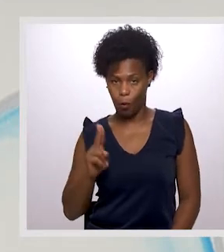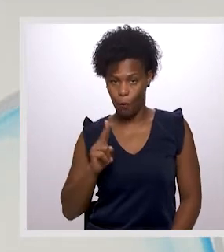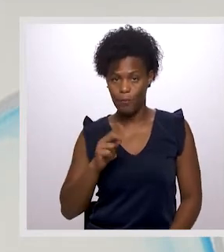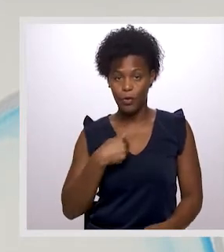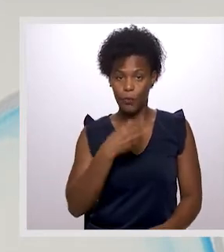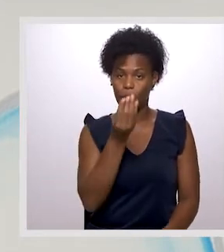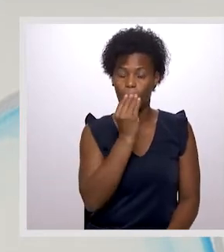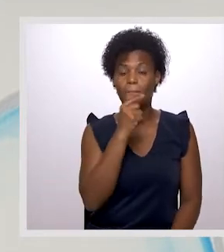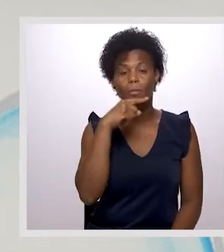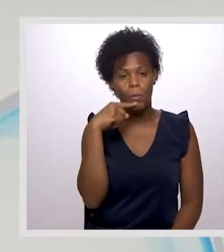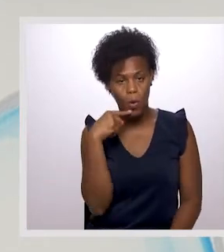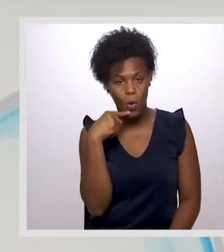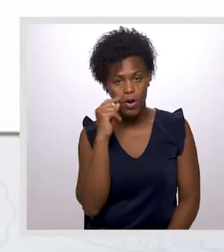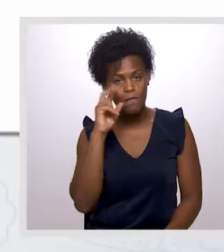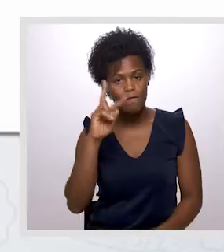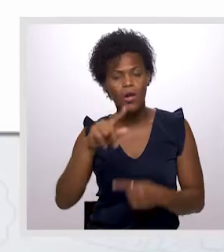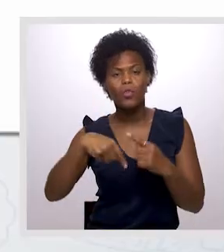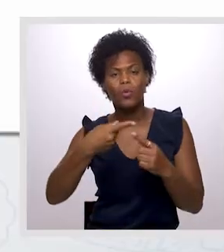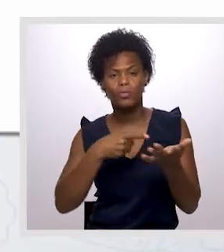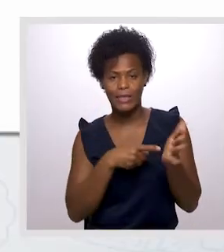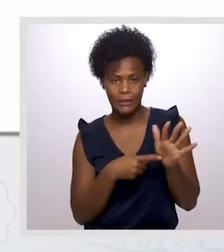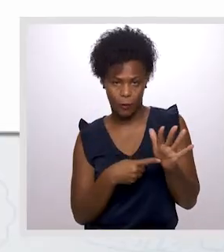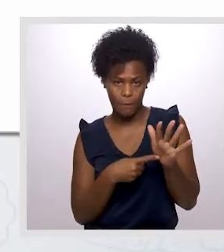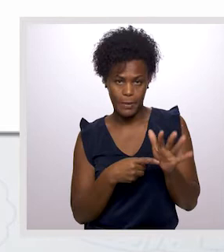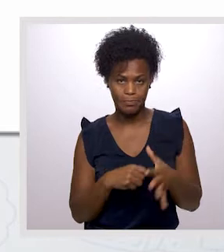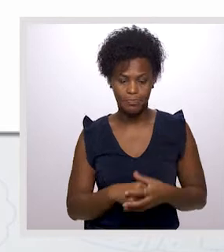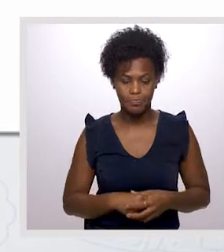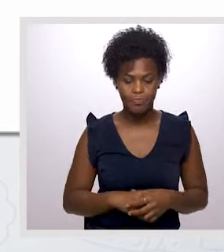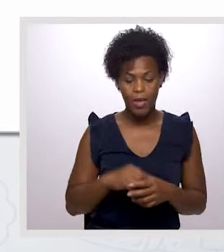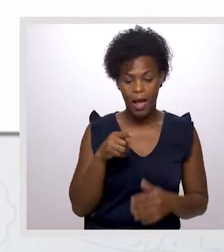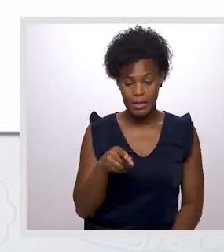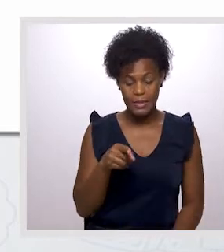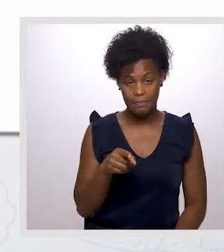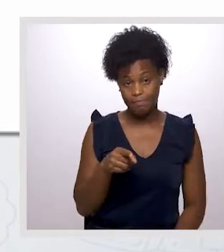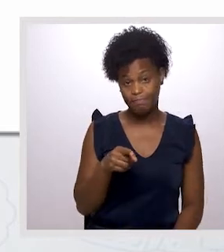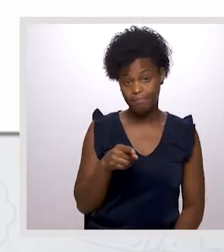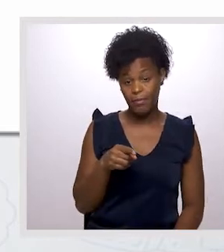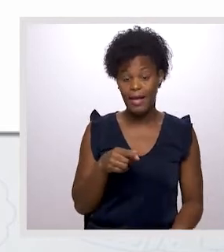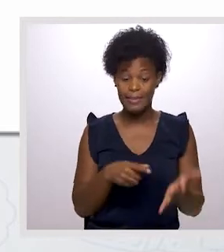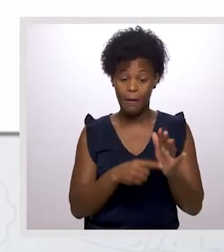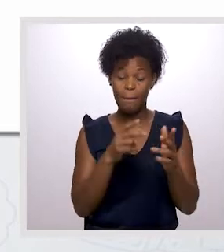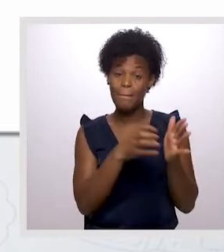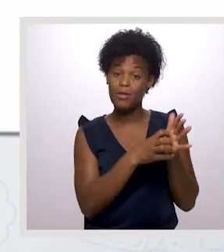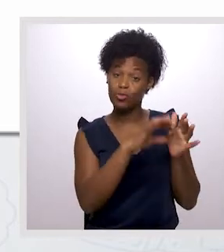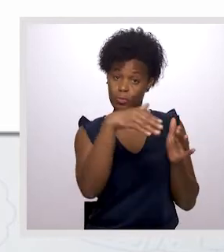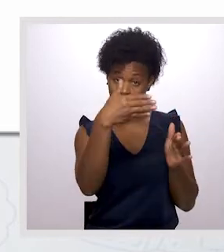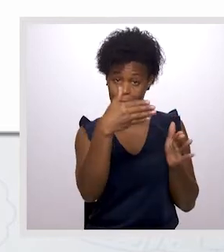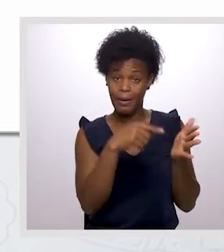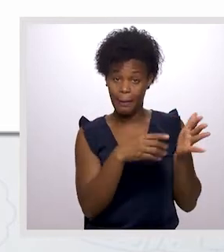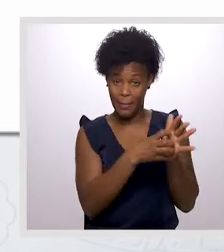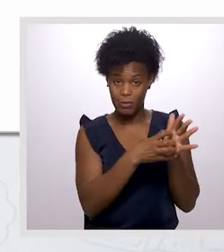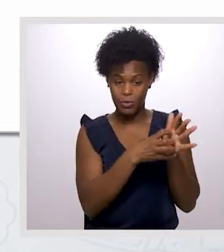ver outros exemplos. Ici, cette première image, nous